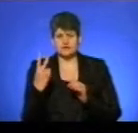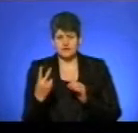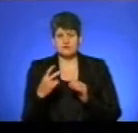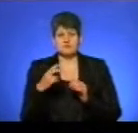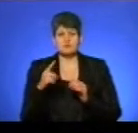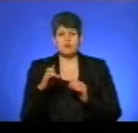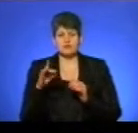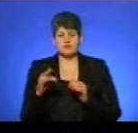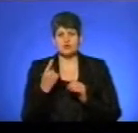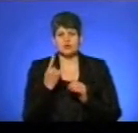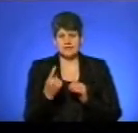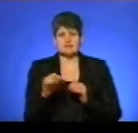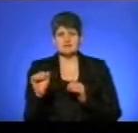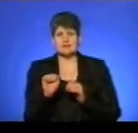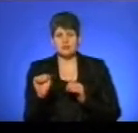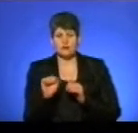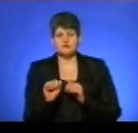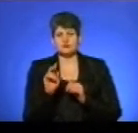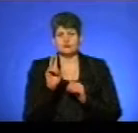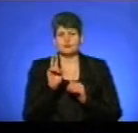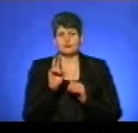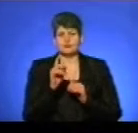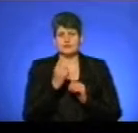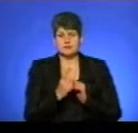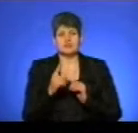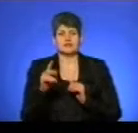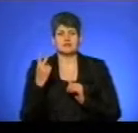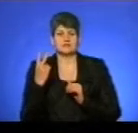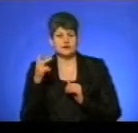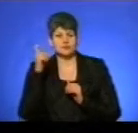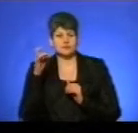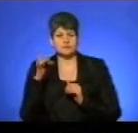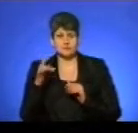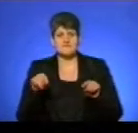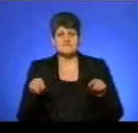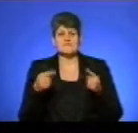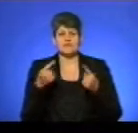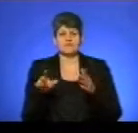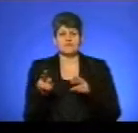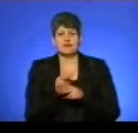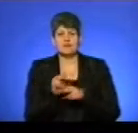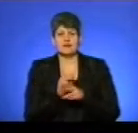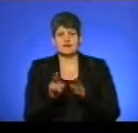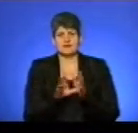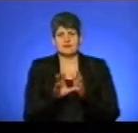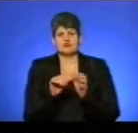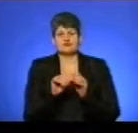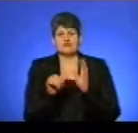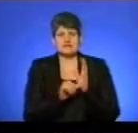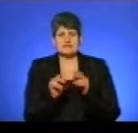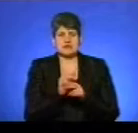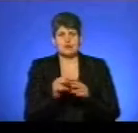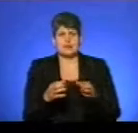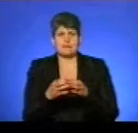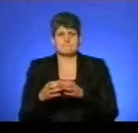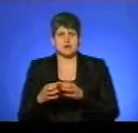Зборівському, 1 у Теребовлянському і 2 у Чортківському районі. Відновлювали електромережі у цих селах 16 ремонтних бригад,